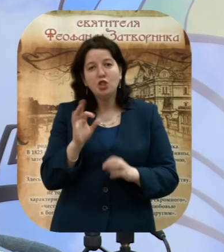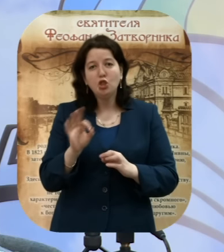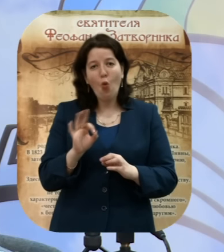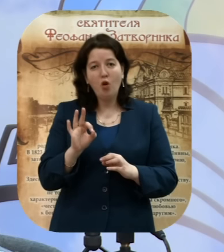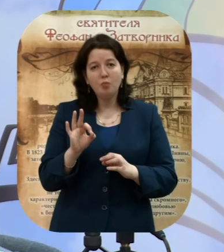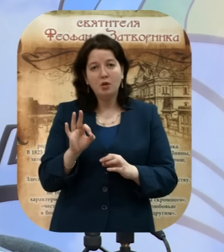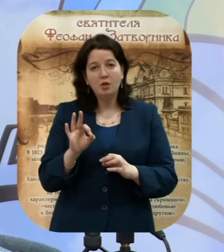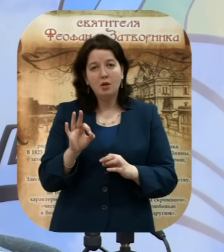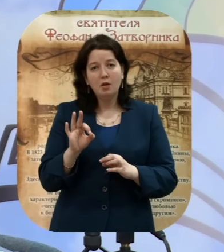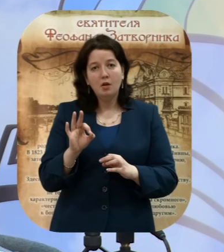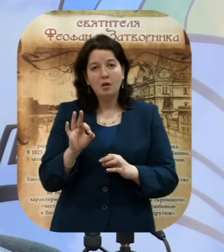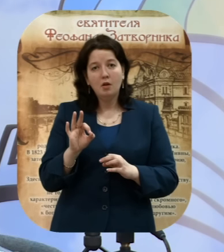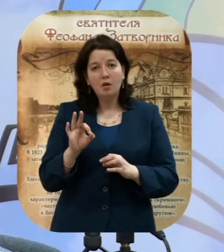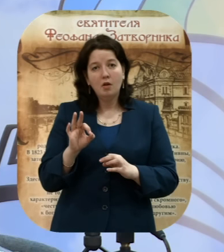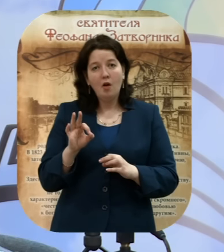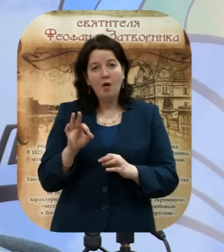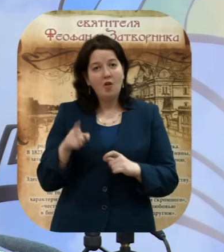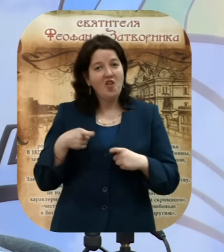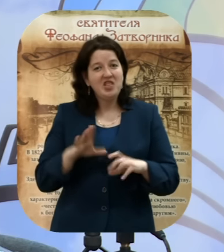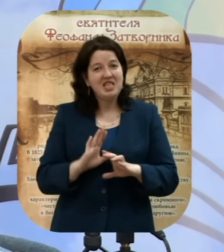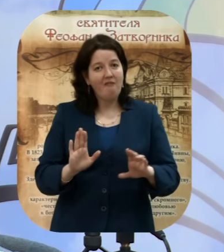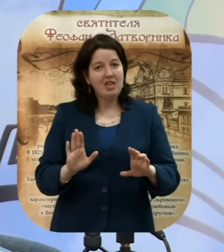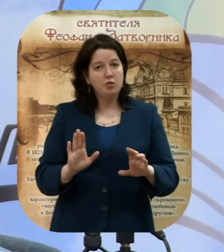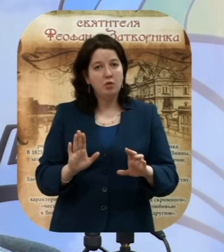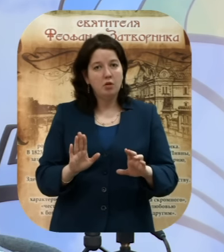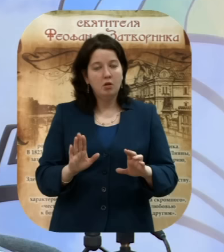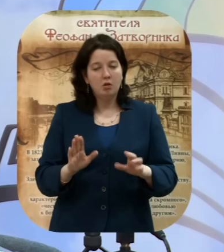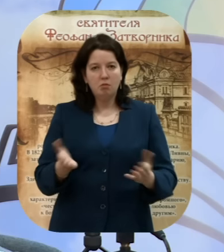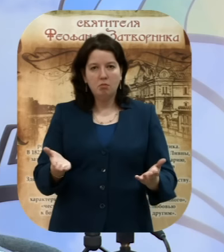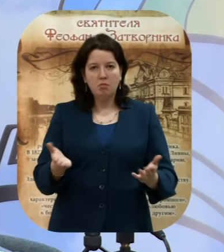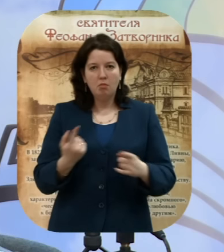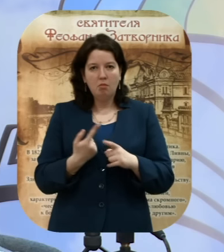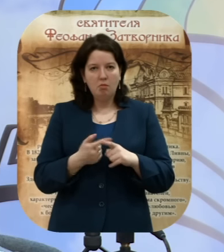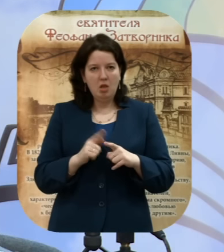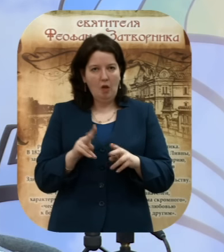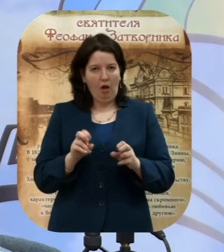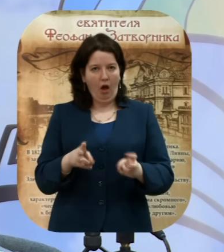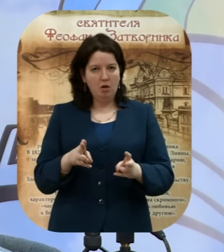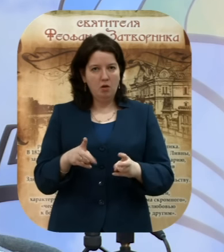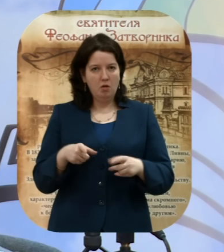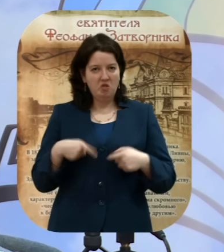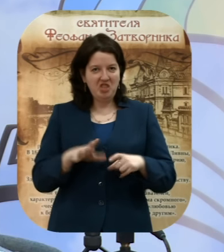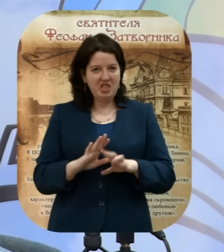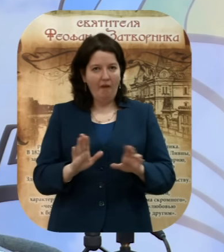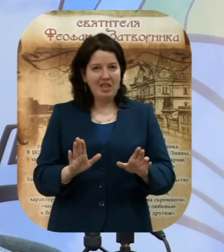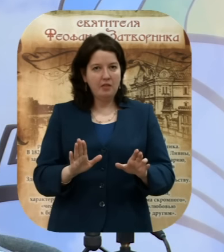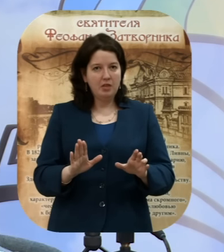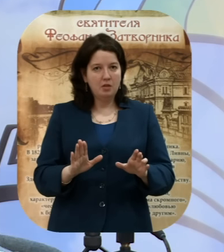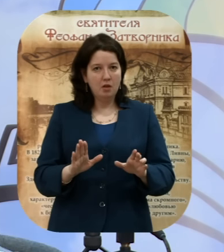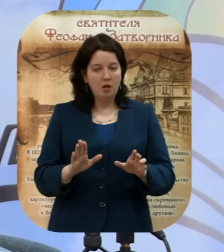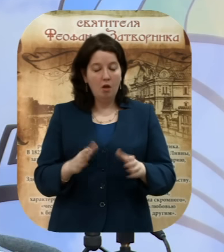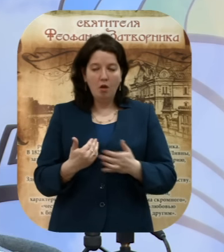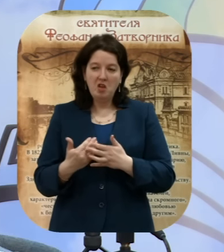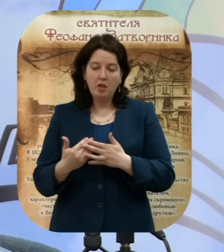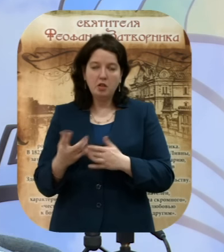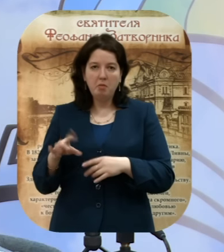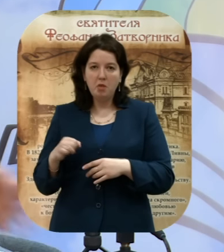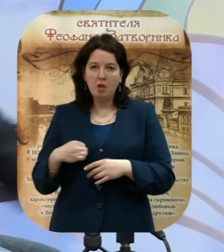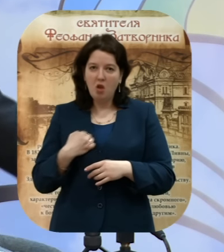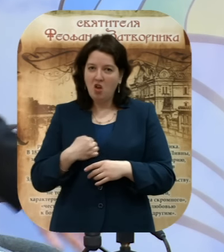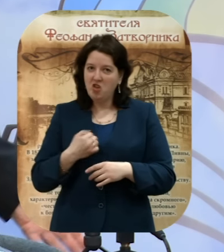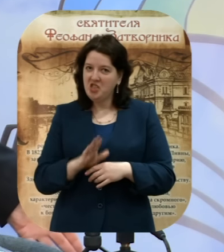не завидуй. Ну, как не завидуй? Да. Не злись. Ну, как